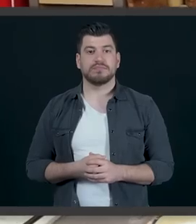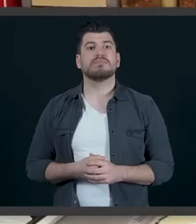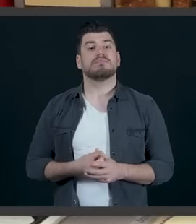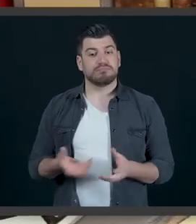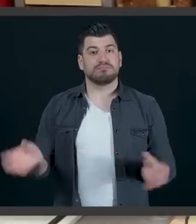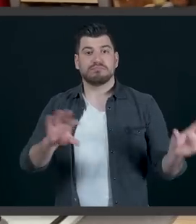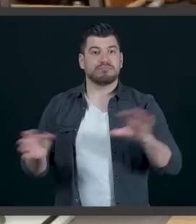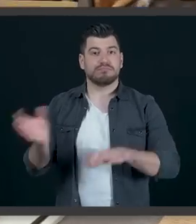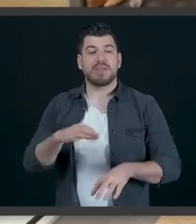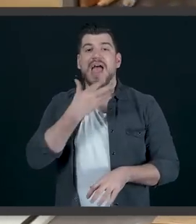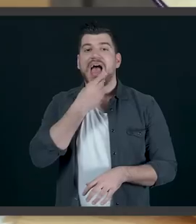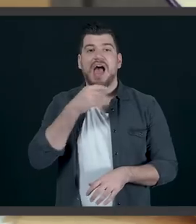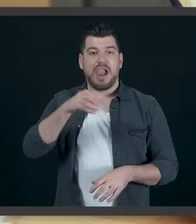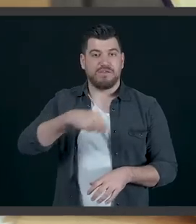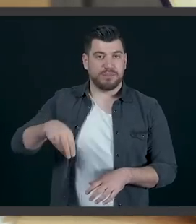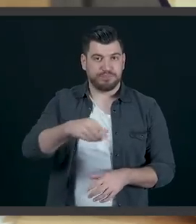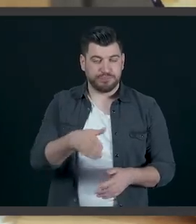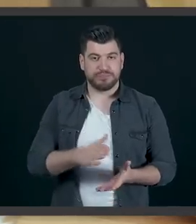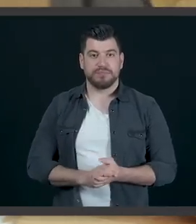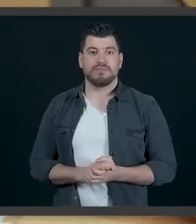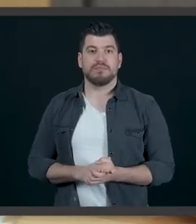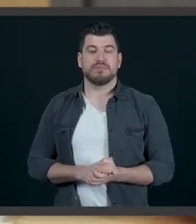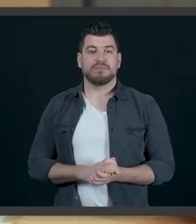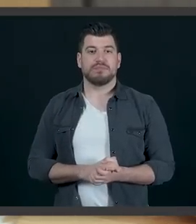Τι ώρα να προσθέσουμε όλα τα υπόλοιπα. Αλεύρι.